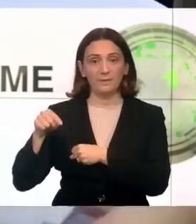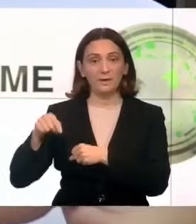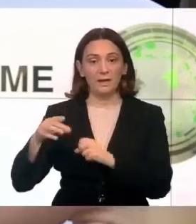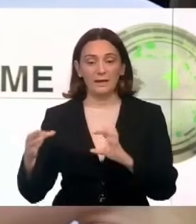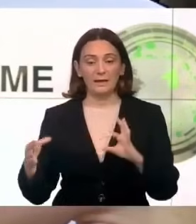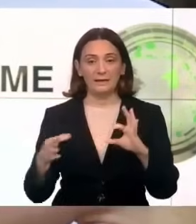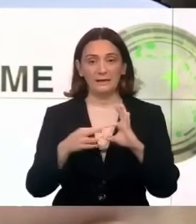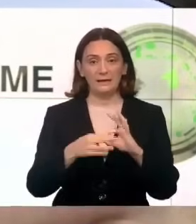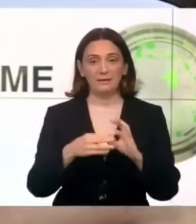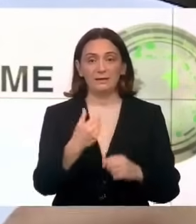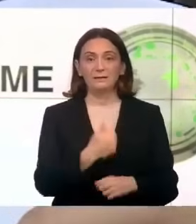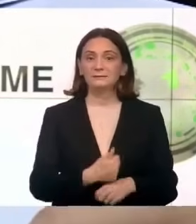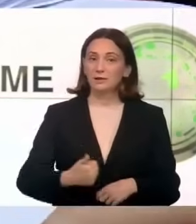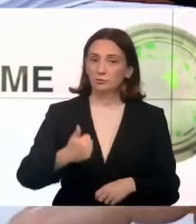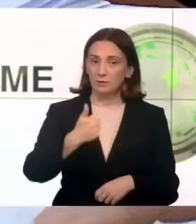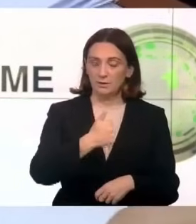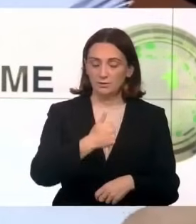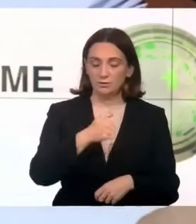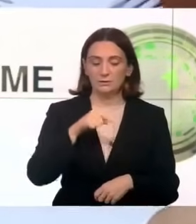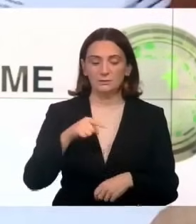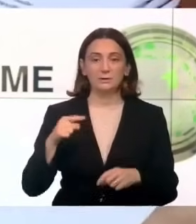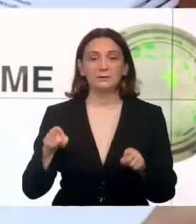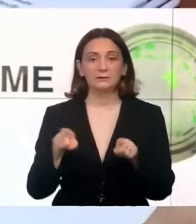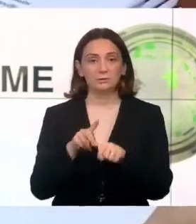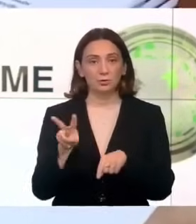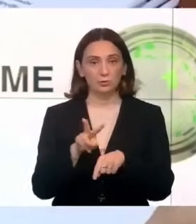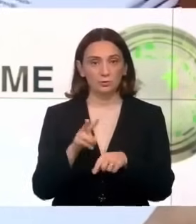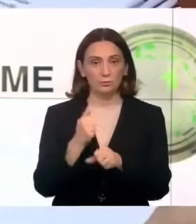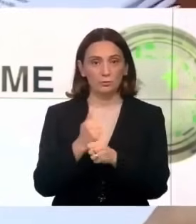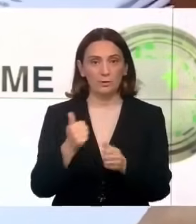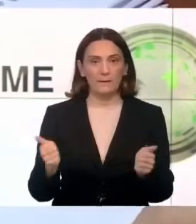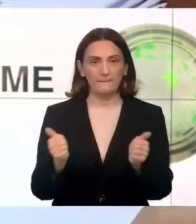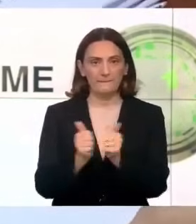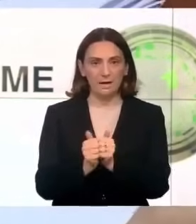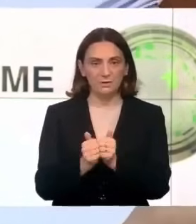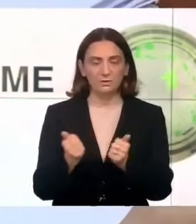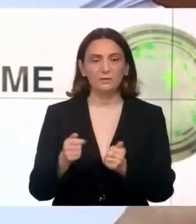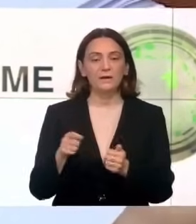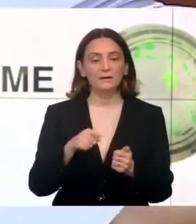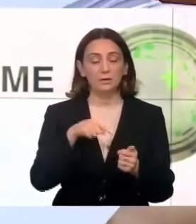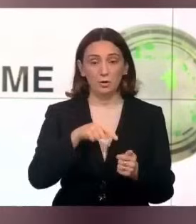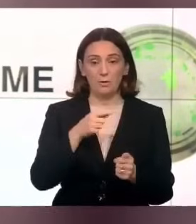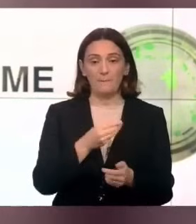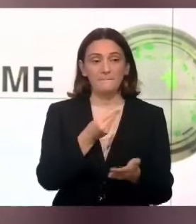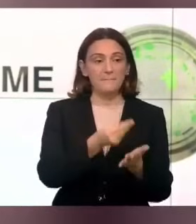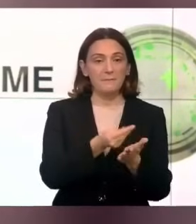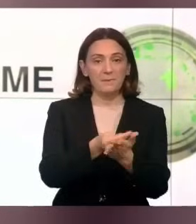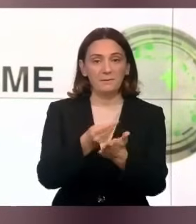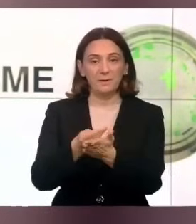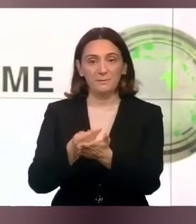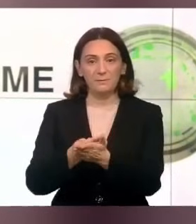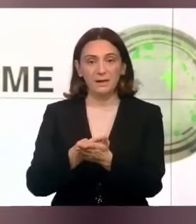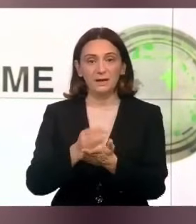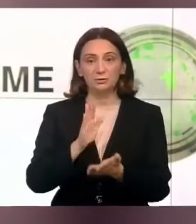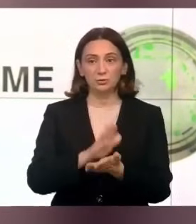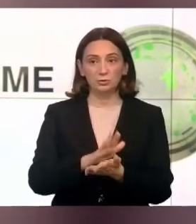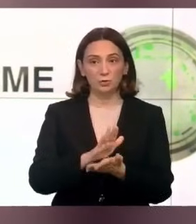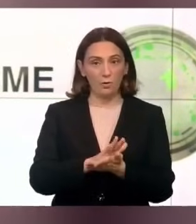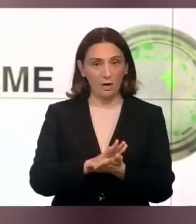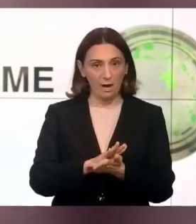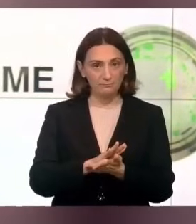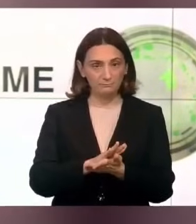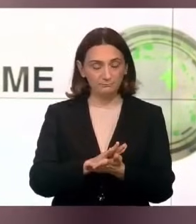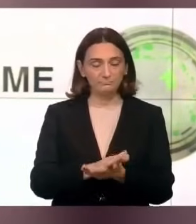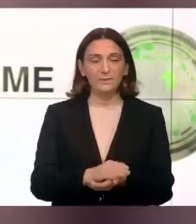vitit 2018 thekson SPAK në bashkëpunime të pandehurit Besian Ramaj dhe Ardian Malasi. Ish drejtuesja e